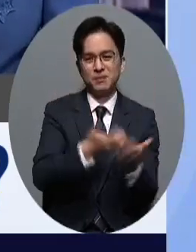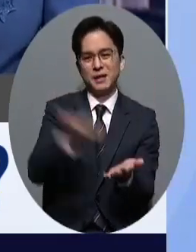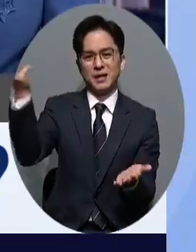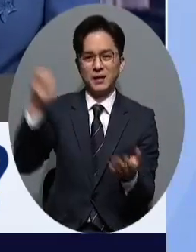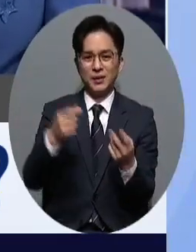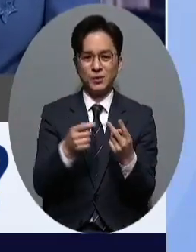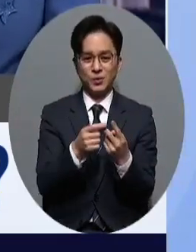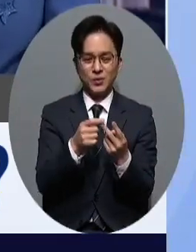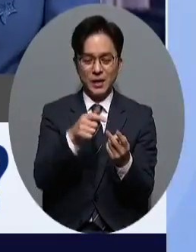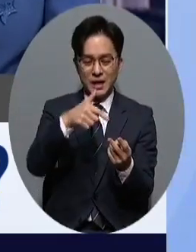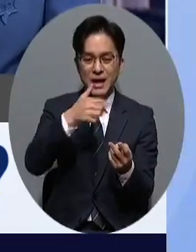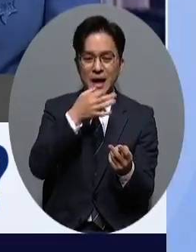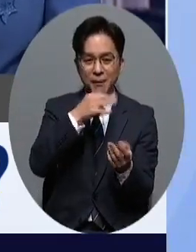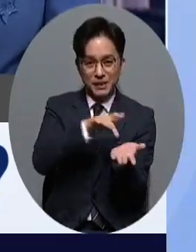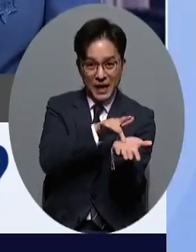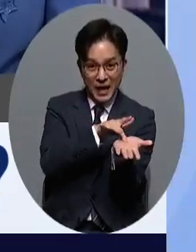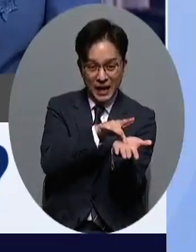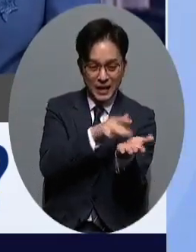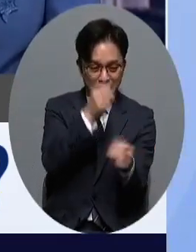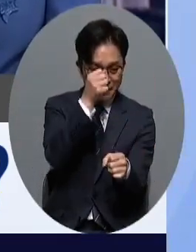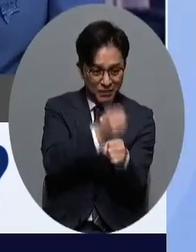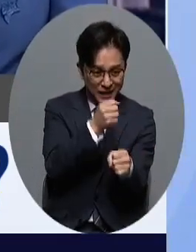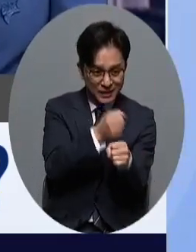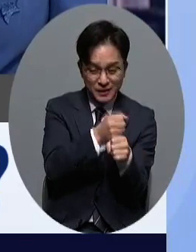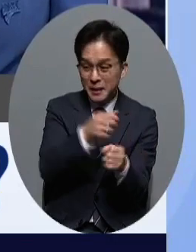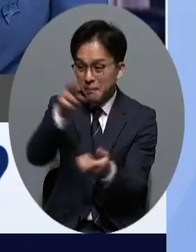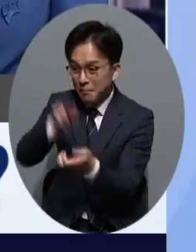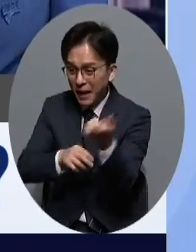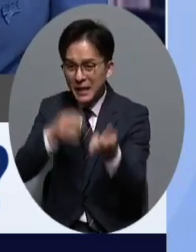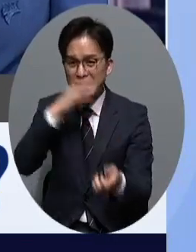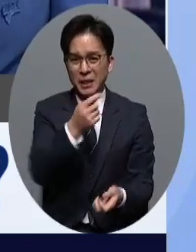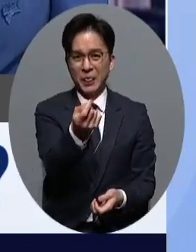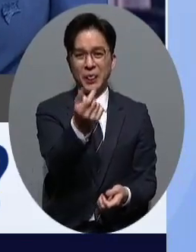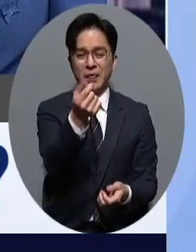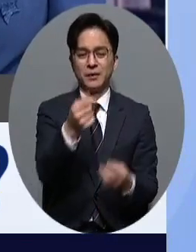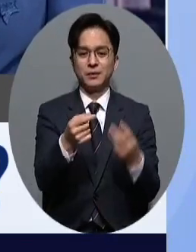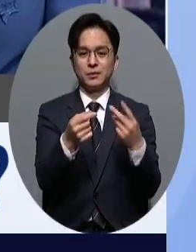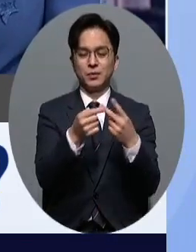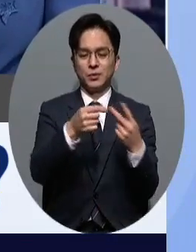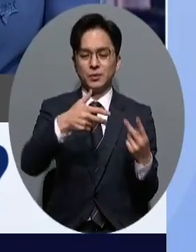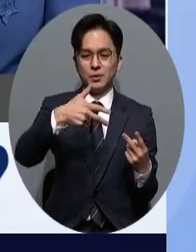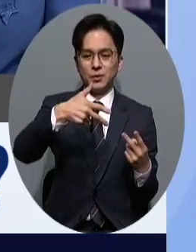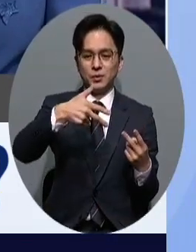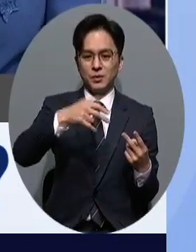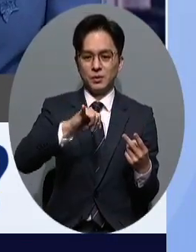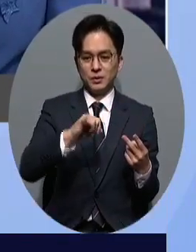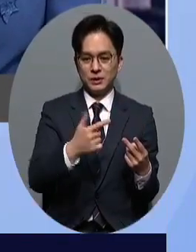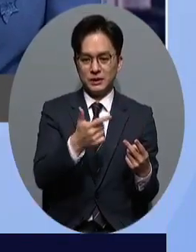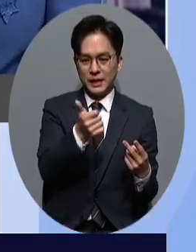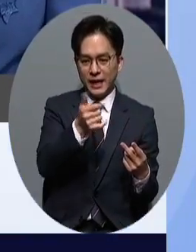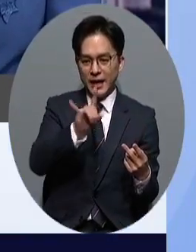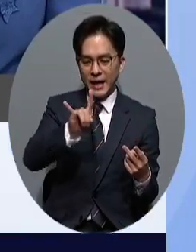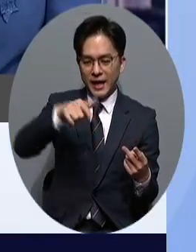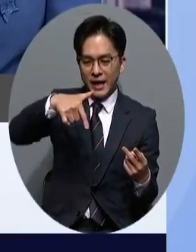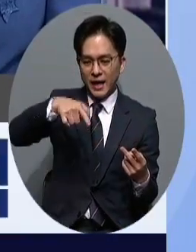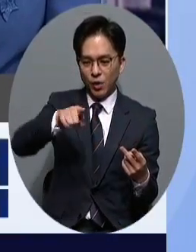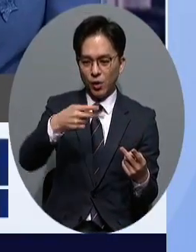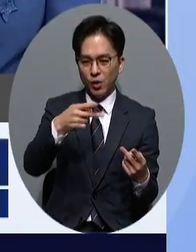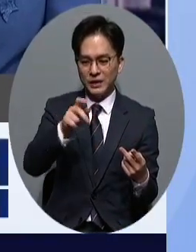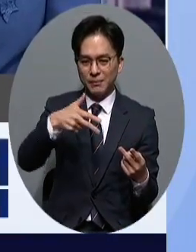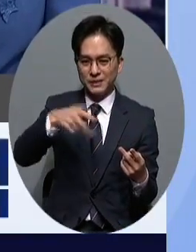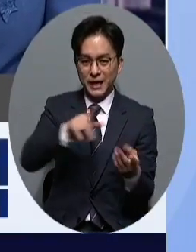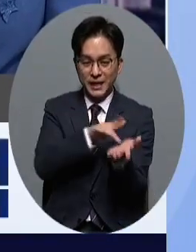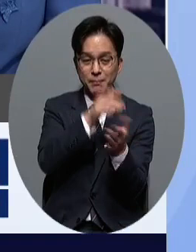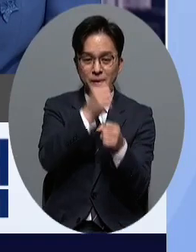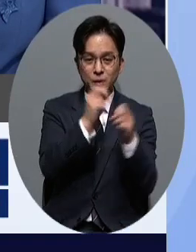낮습니다. 그러한 문제가 그리고 하나는 또 그 우리가 객담, 진해거담제를 생산하는 회사가 조금 화제가 있었다고 합니다.